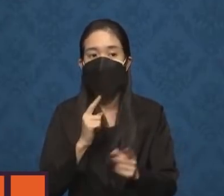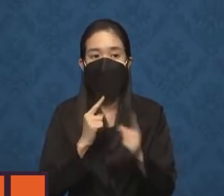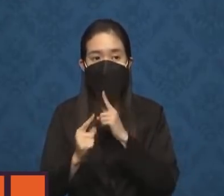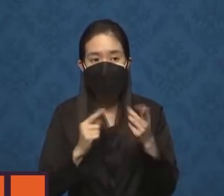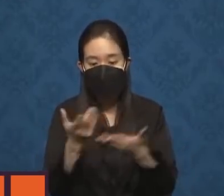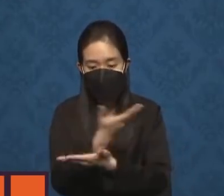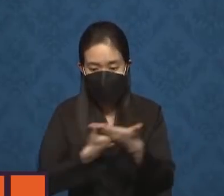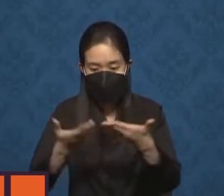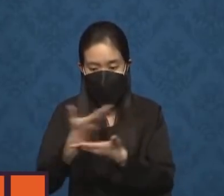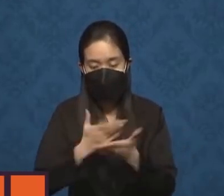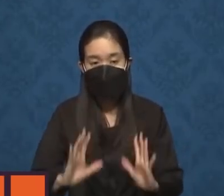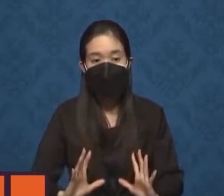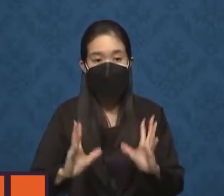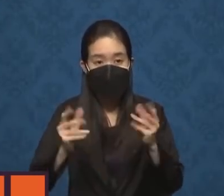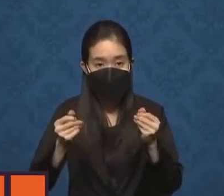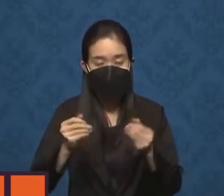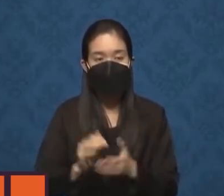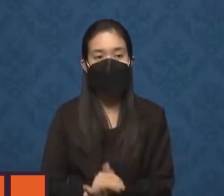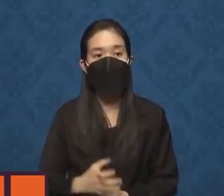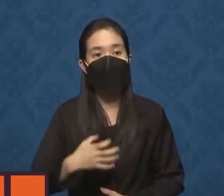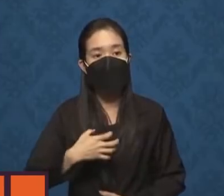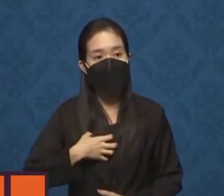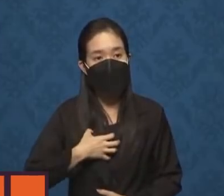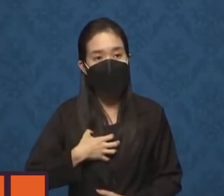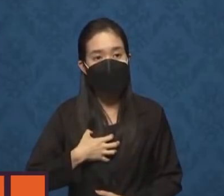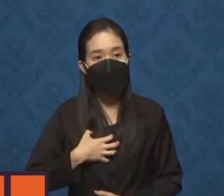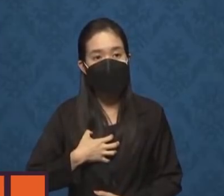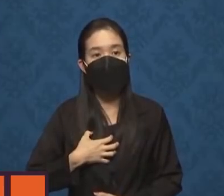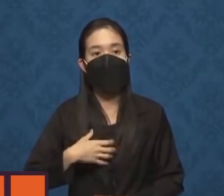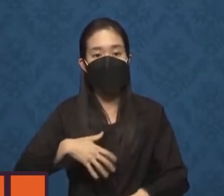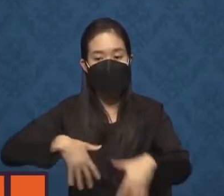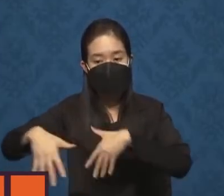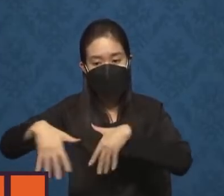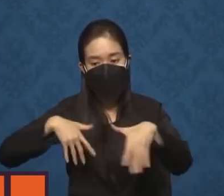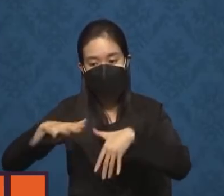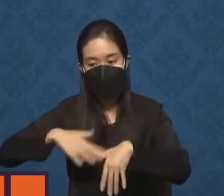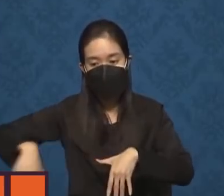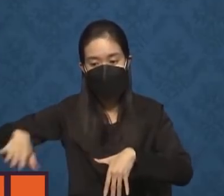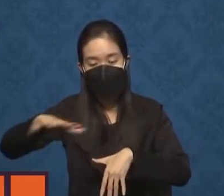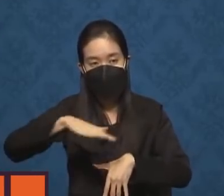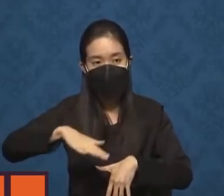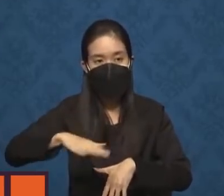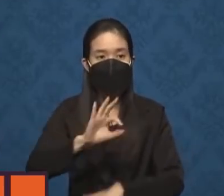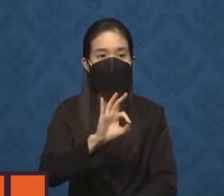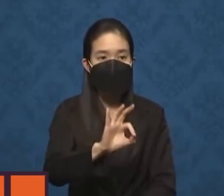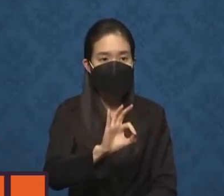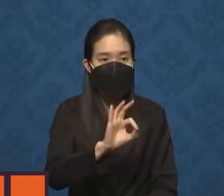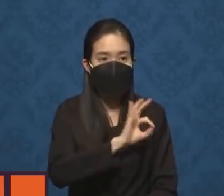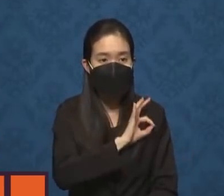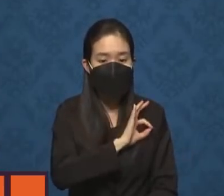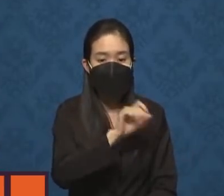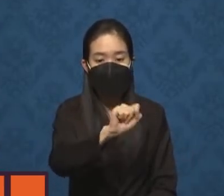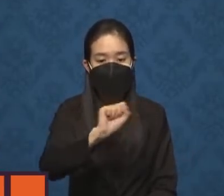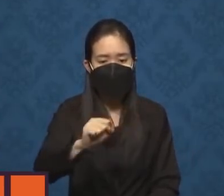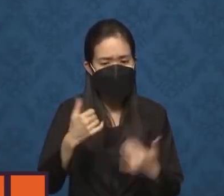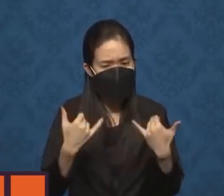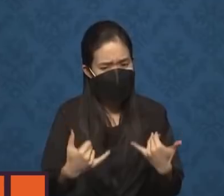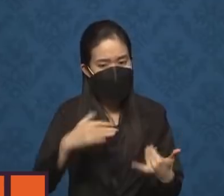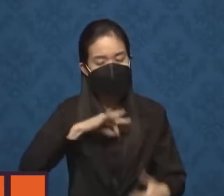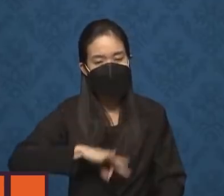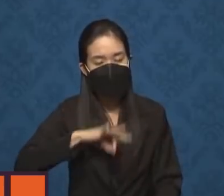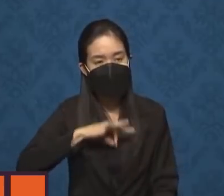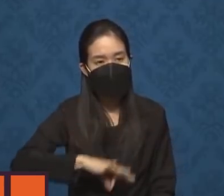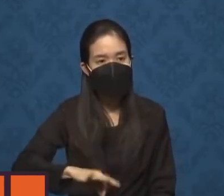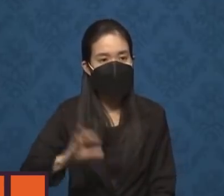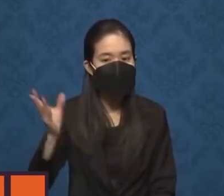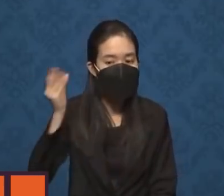ในขณะนี้จบลงนะคะดิฉันอยากจะให้พี่น้องประชาชนและเพื่อนสมาชิกที่อยู่ที่นี่อย่านิ่งดูดายค่ะช่วย